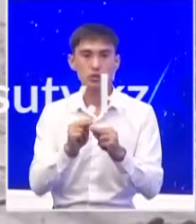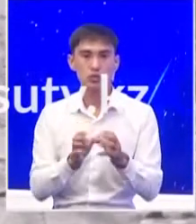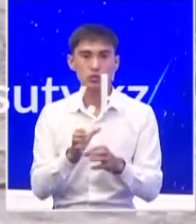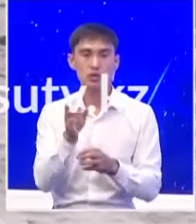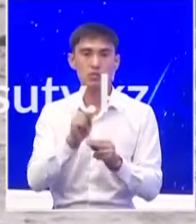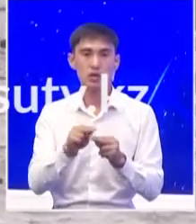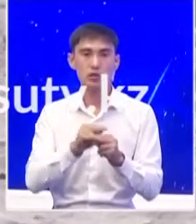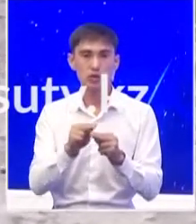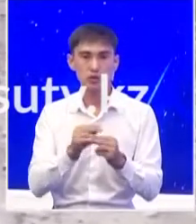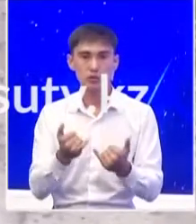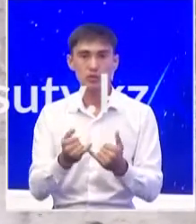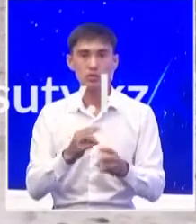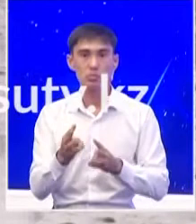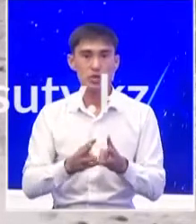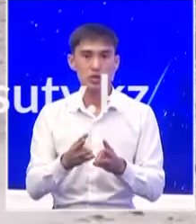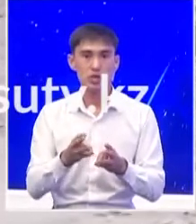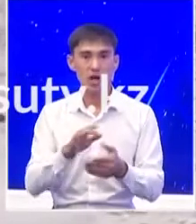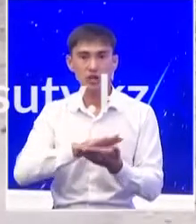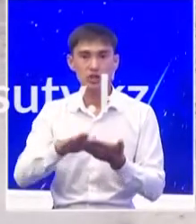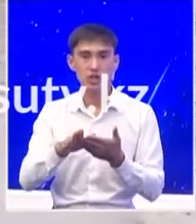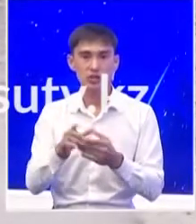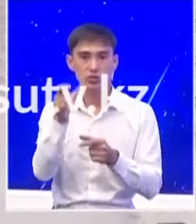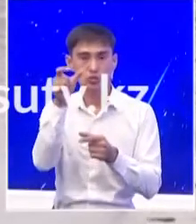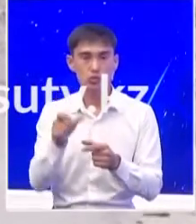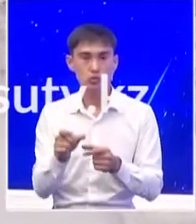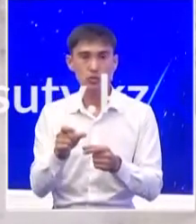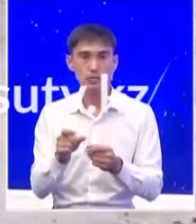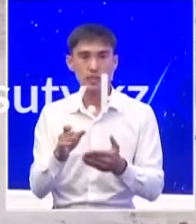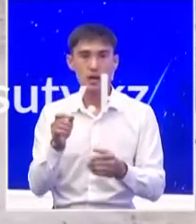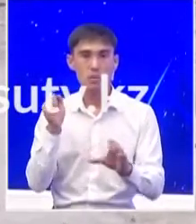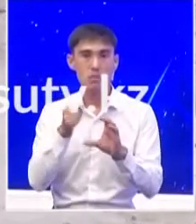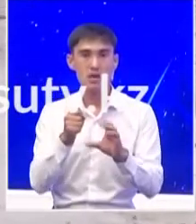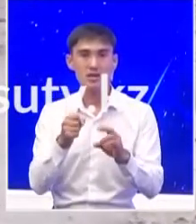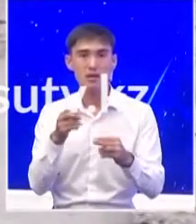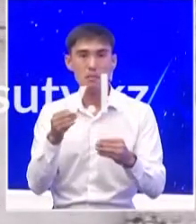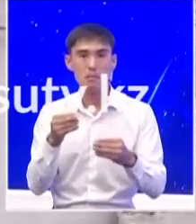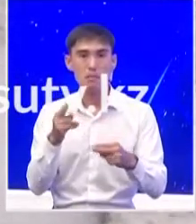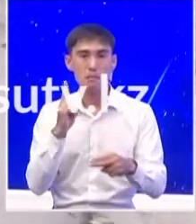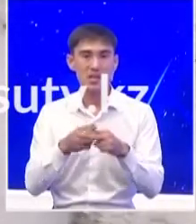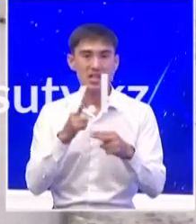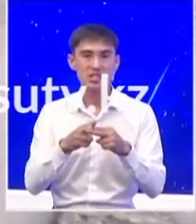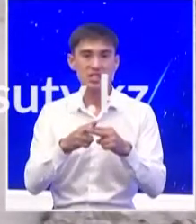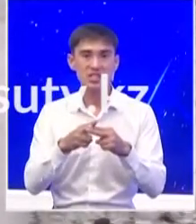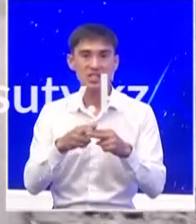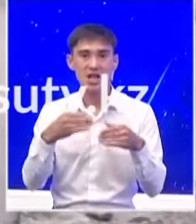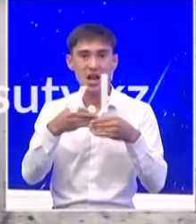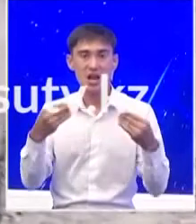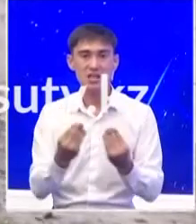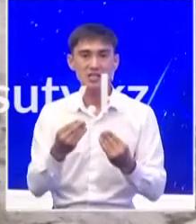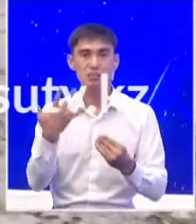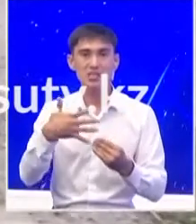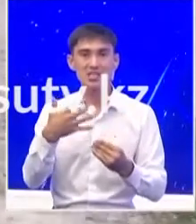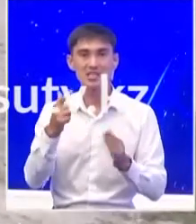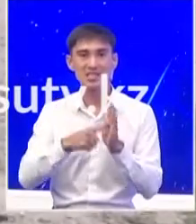от сажи. На полу перед топочной дверкой печи прибейте металлический лист размером 50 на 70